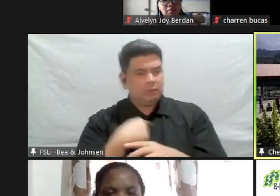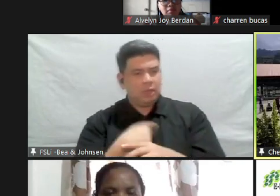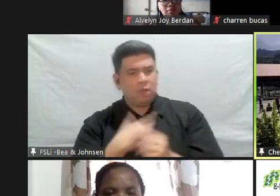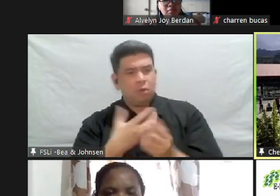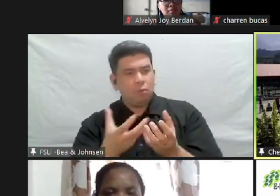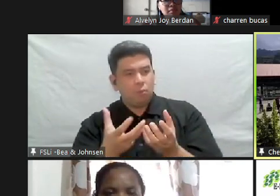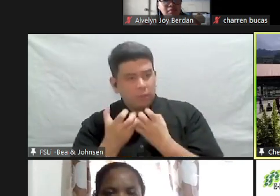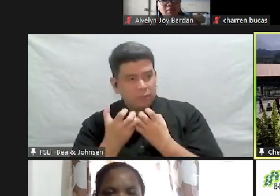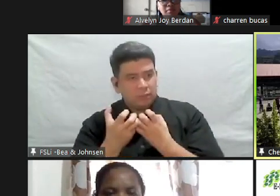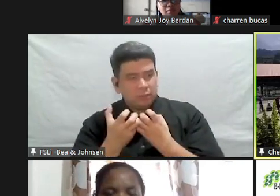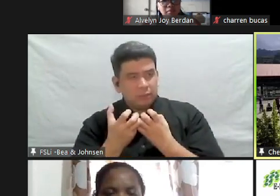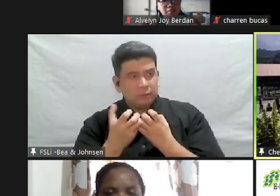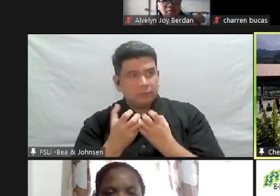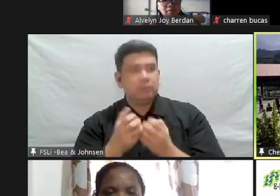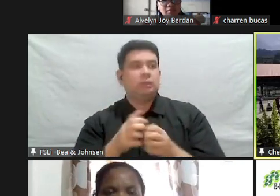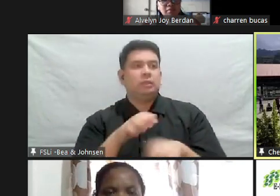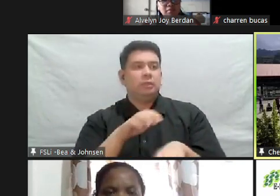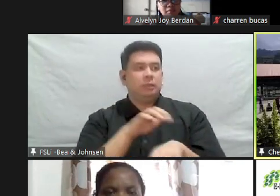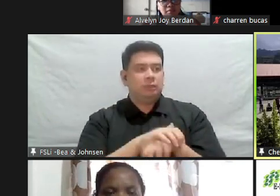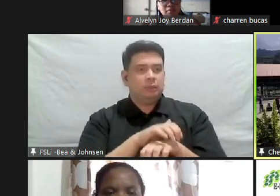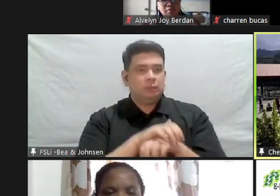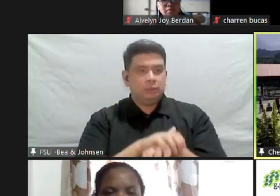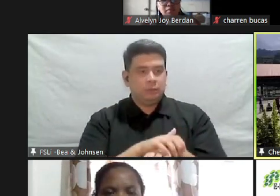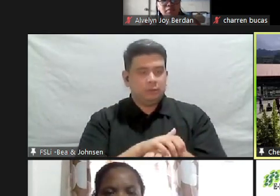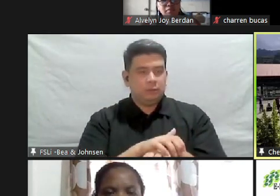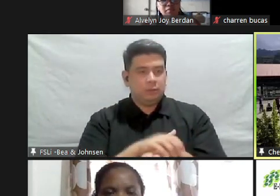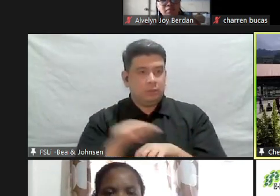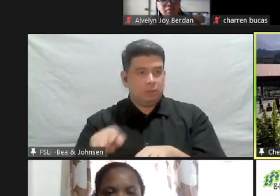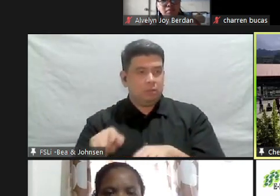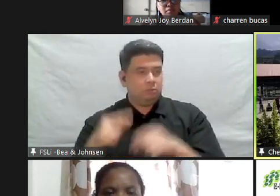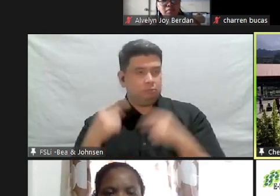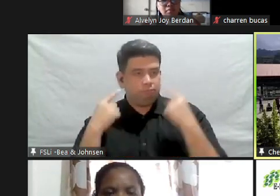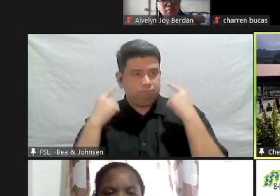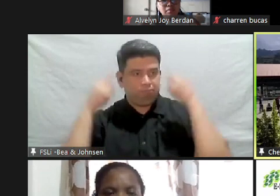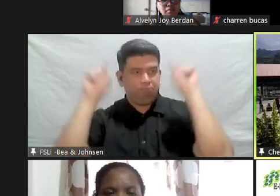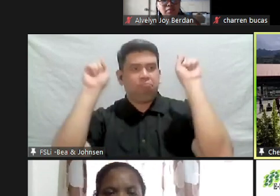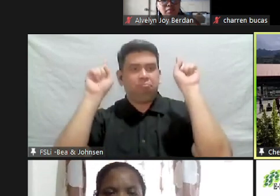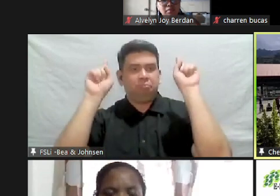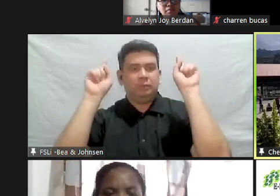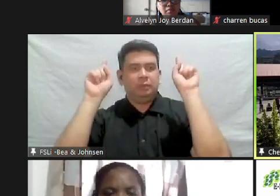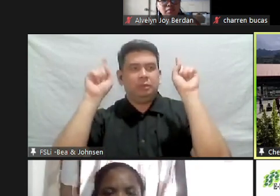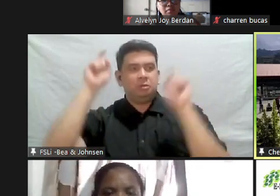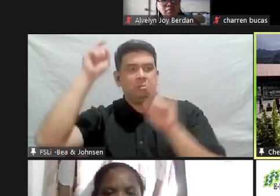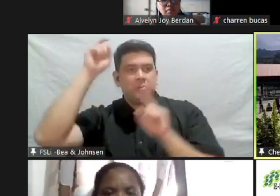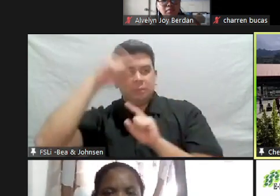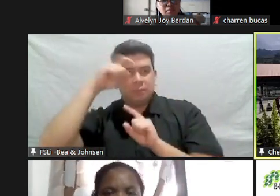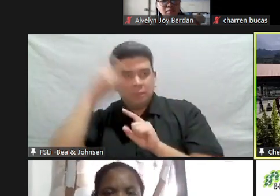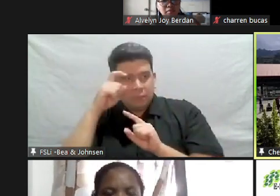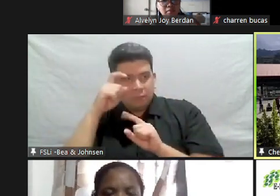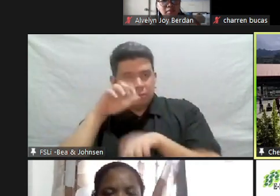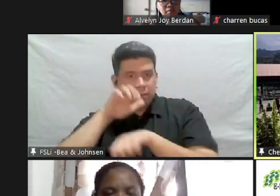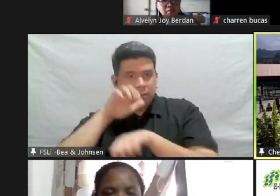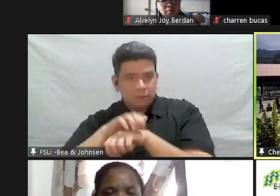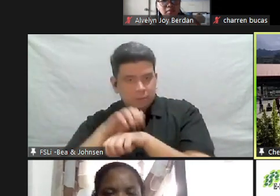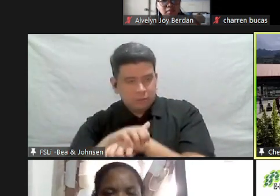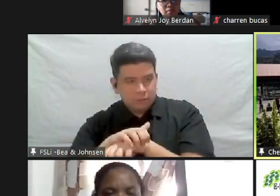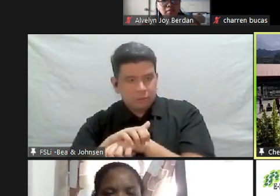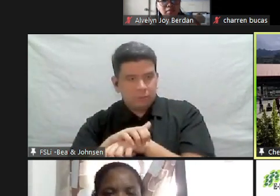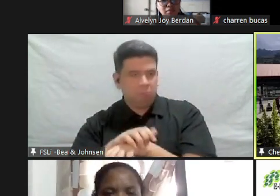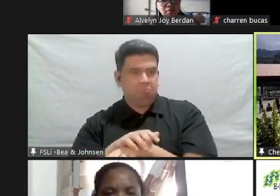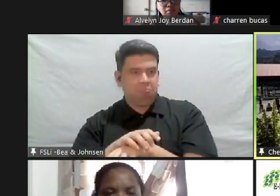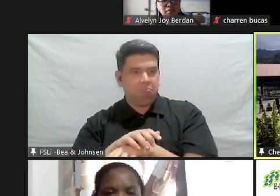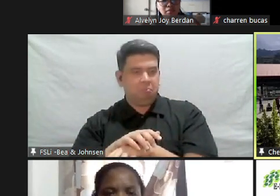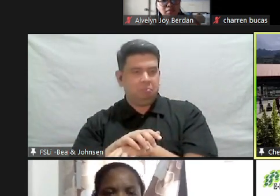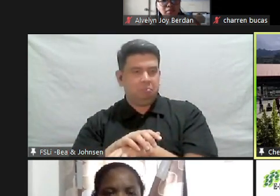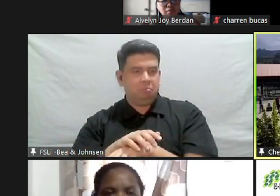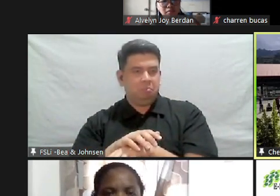magaling ka, matalino ka, successful ka kung marunong ka ng English, kahit na binago na ang language sa school, sa